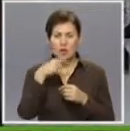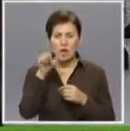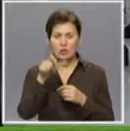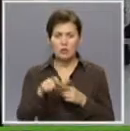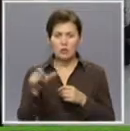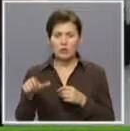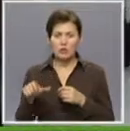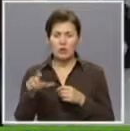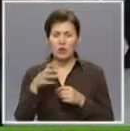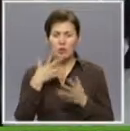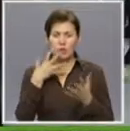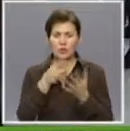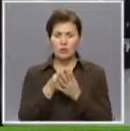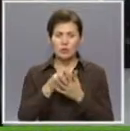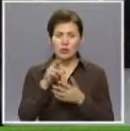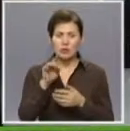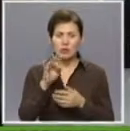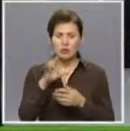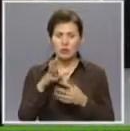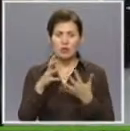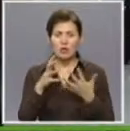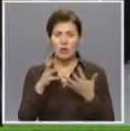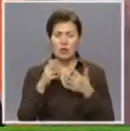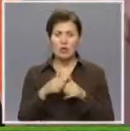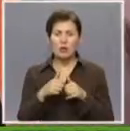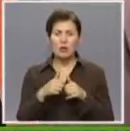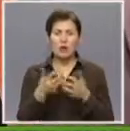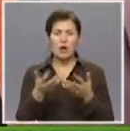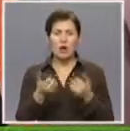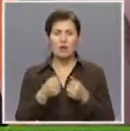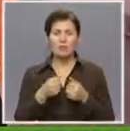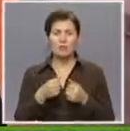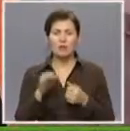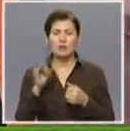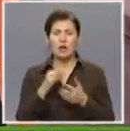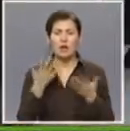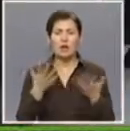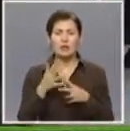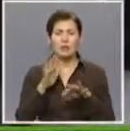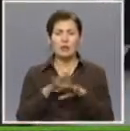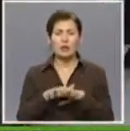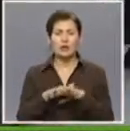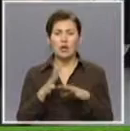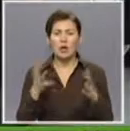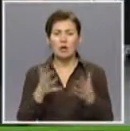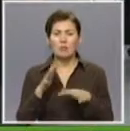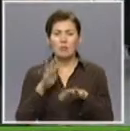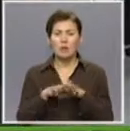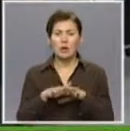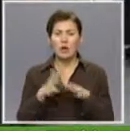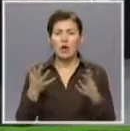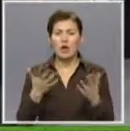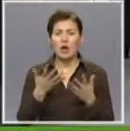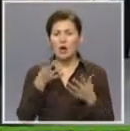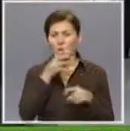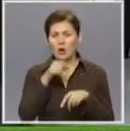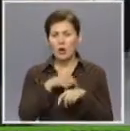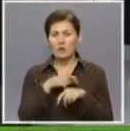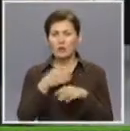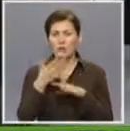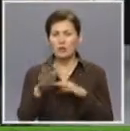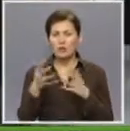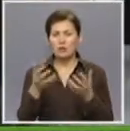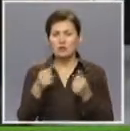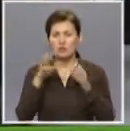өзіне дербес несие есебін алды. Жеке тұлға қандай банктерден, қай банктерден қашан несие